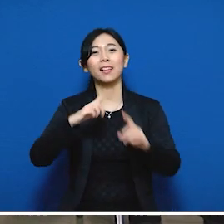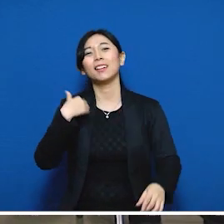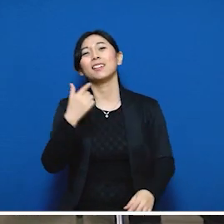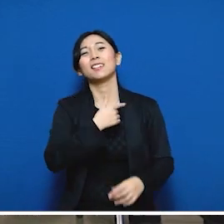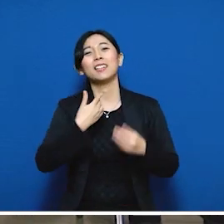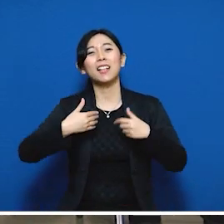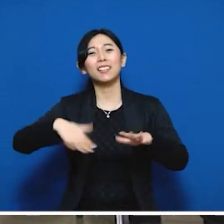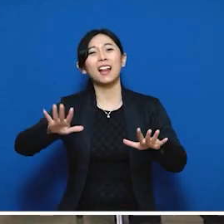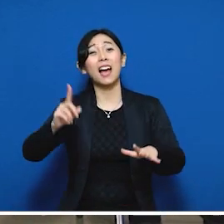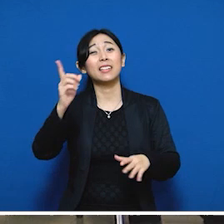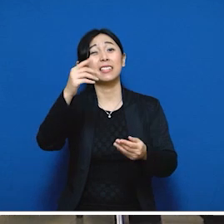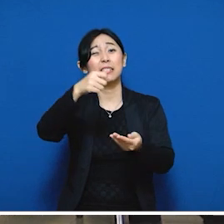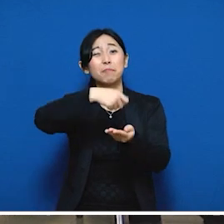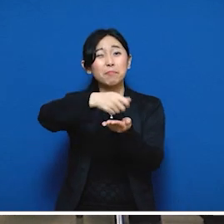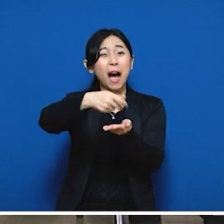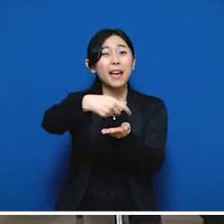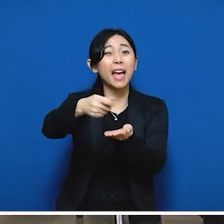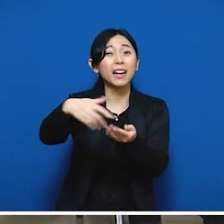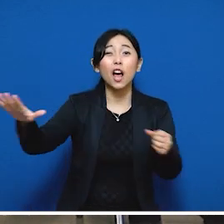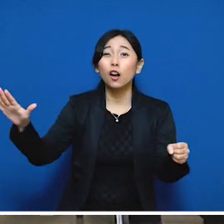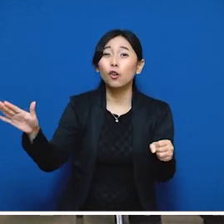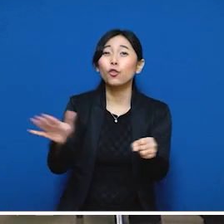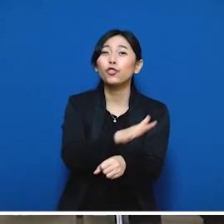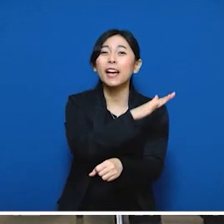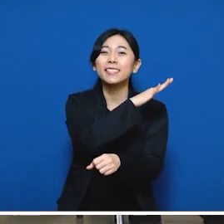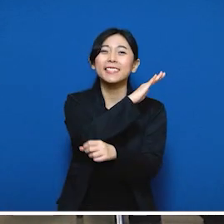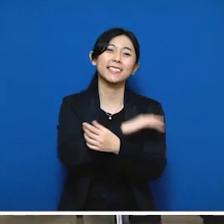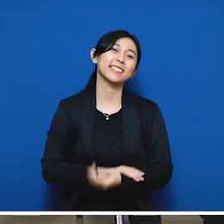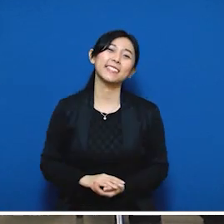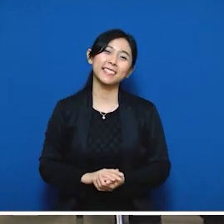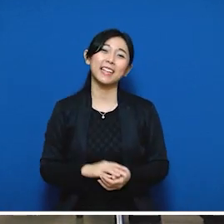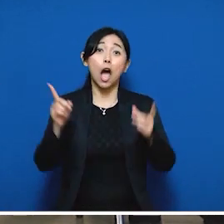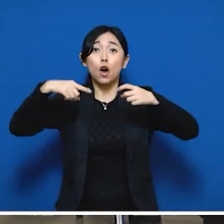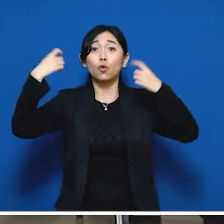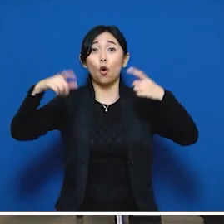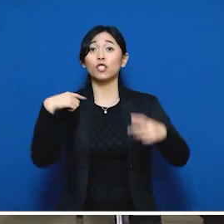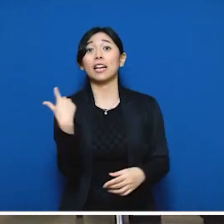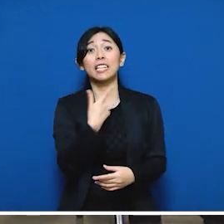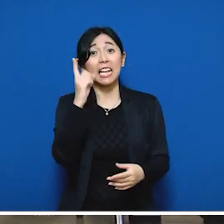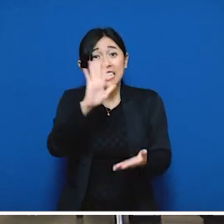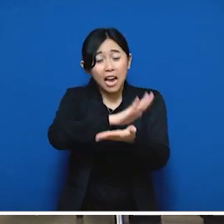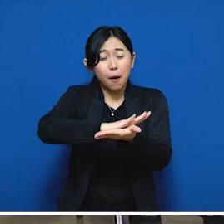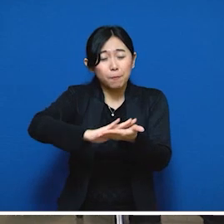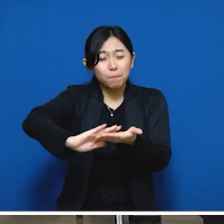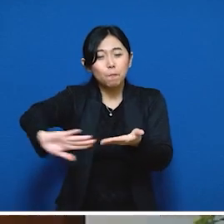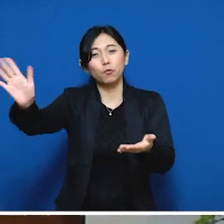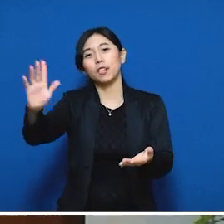telah dibayar lunas hutang dosa kita. Telah diampuni.